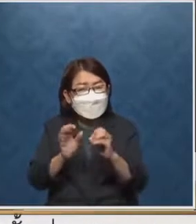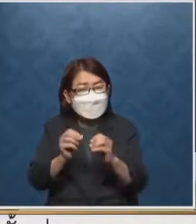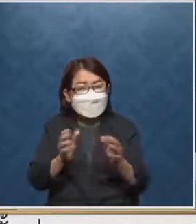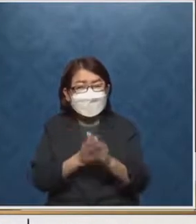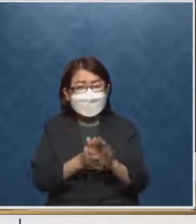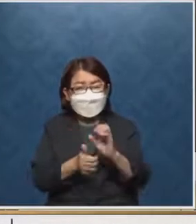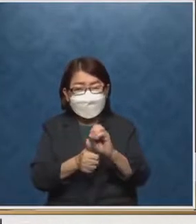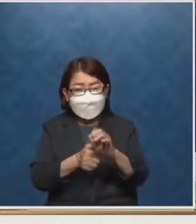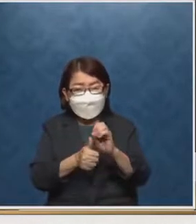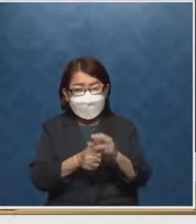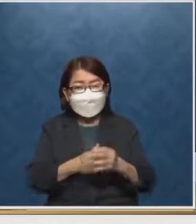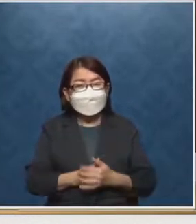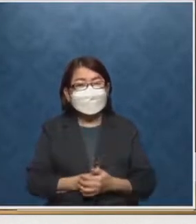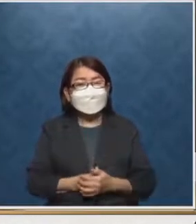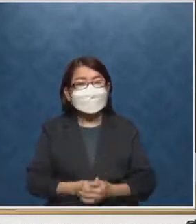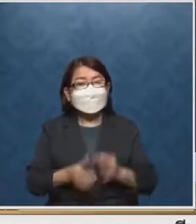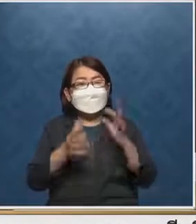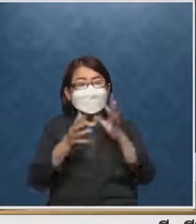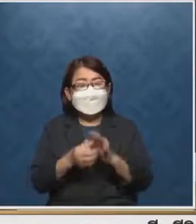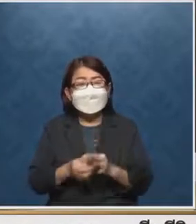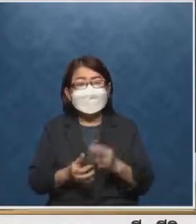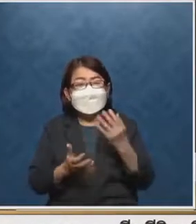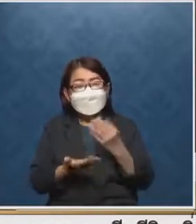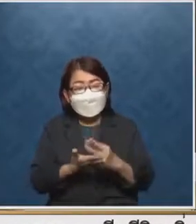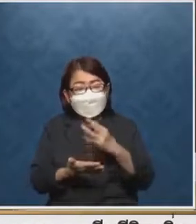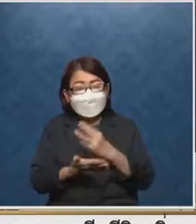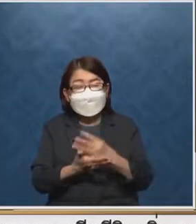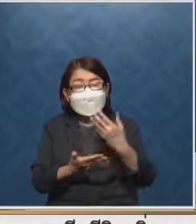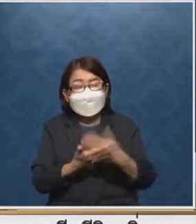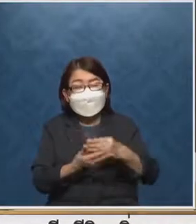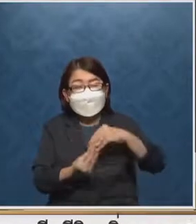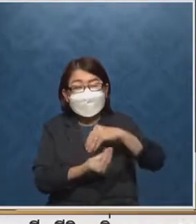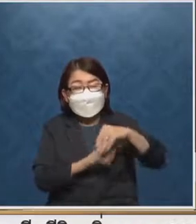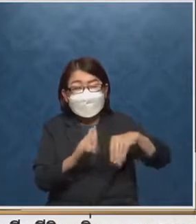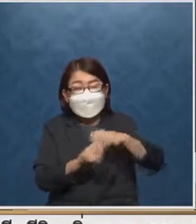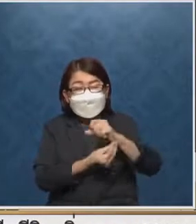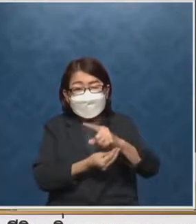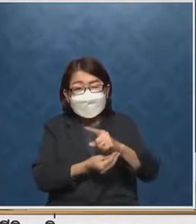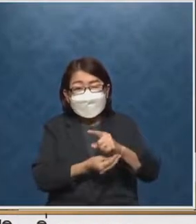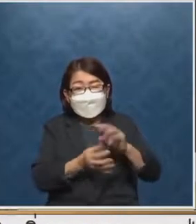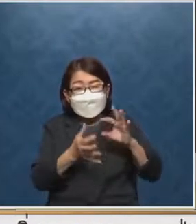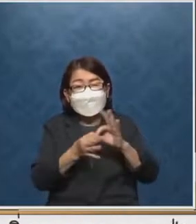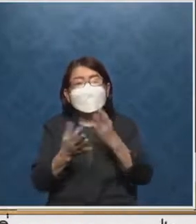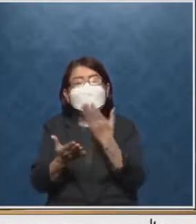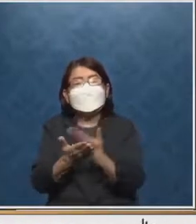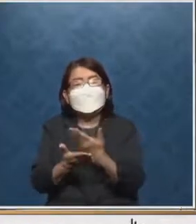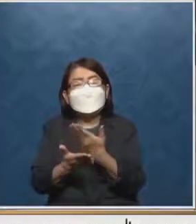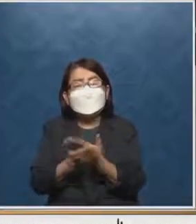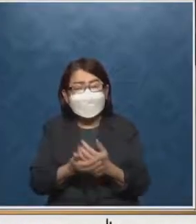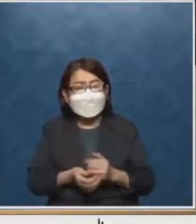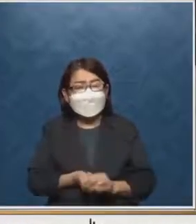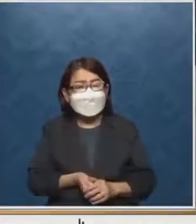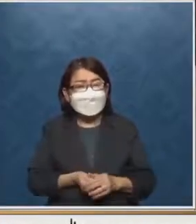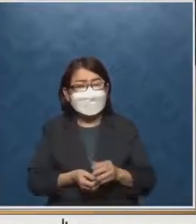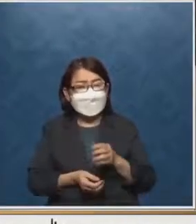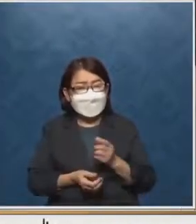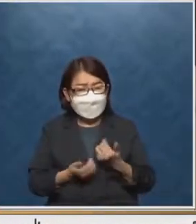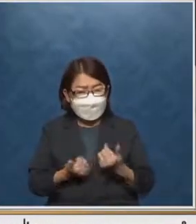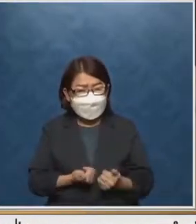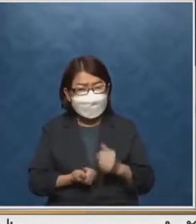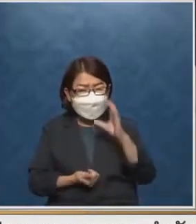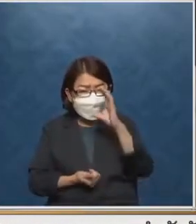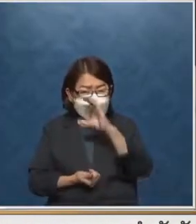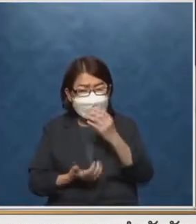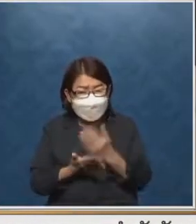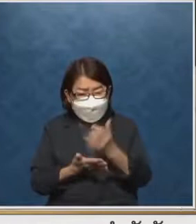ะครับสำหรับในเรื่องเศรษฐศาสตร์เนี่ยในเรื่องความรู้ทางการเงินเนี่ยเขาหาเงินได้นะครับในขณะนี้